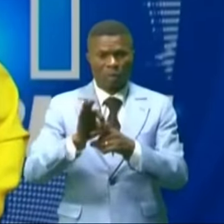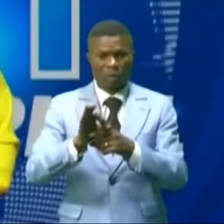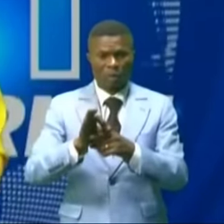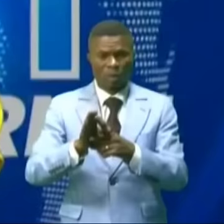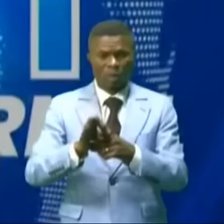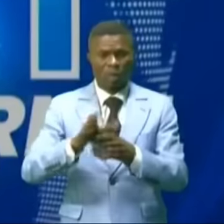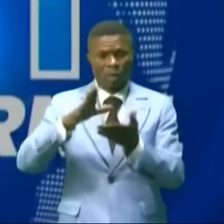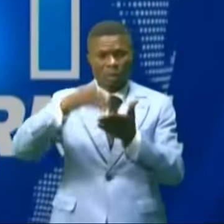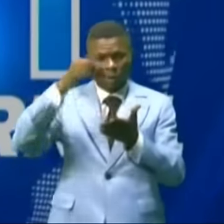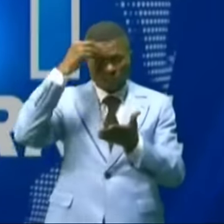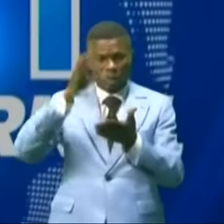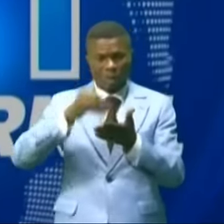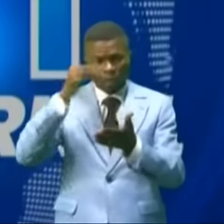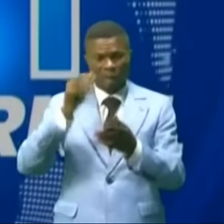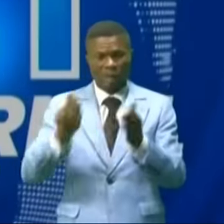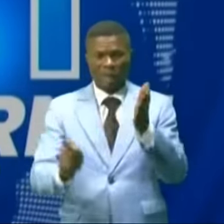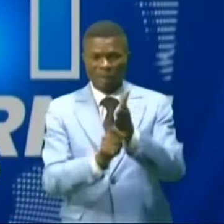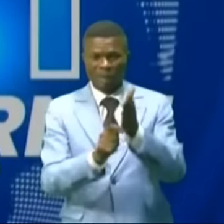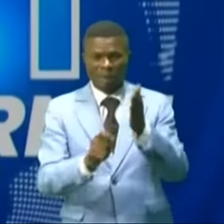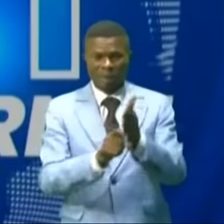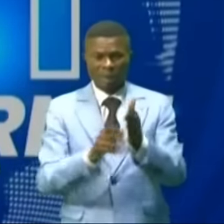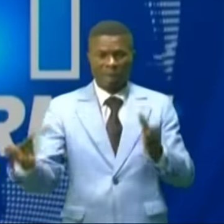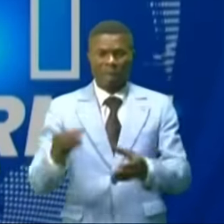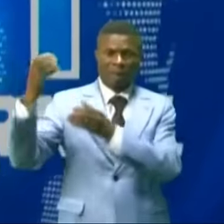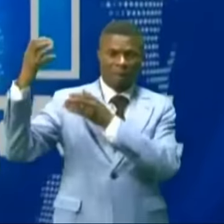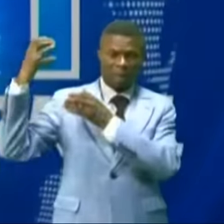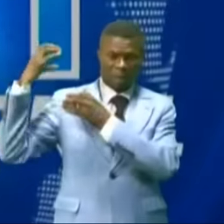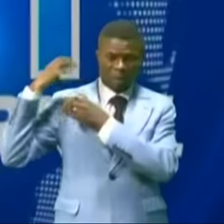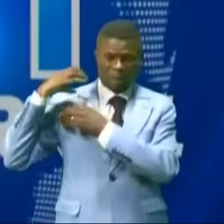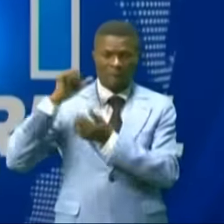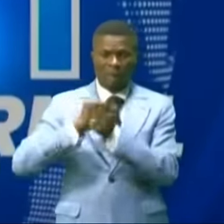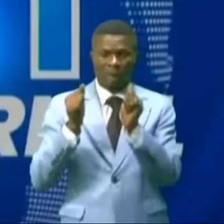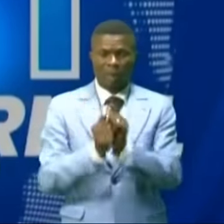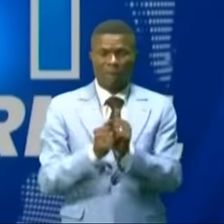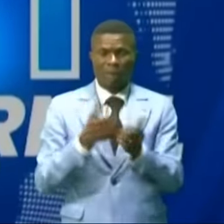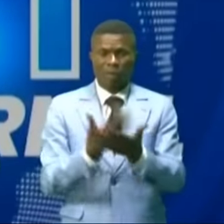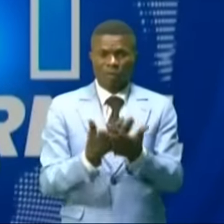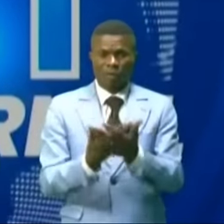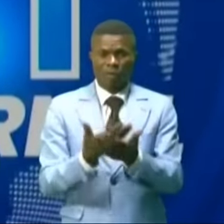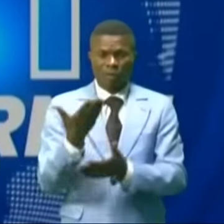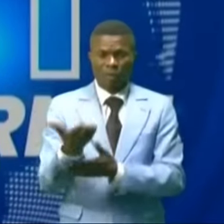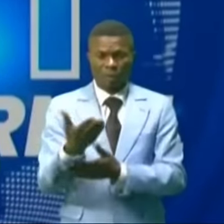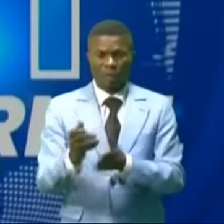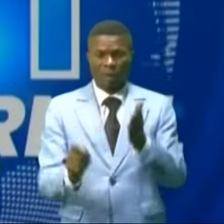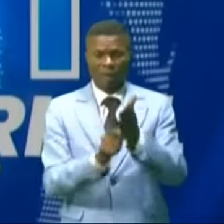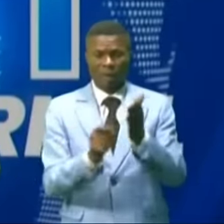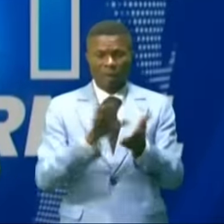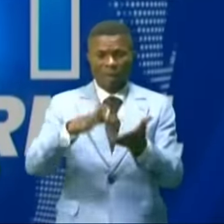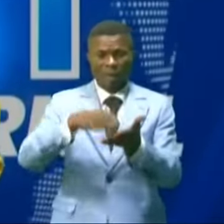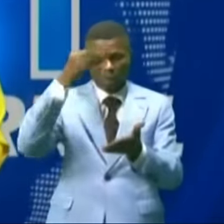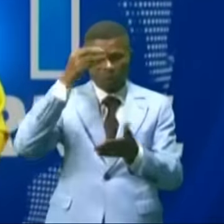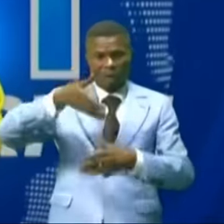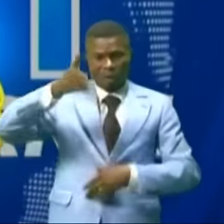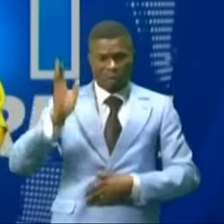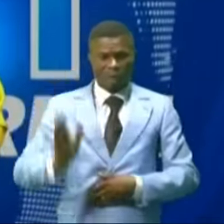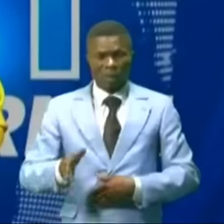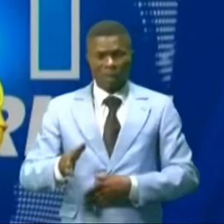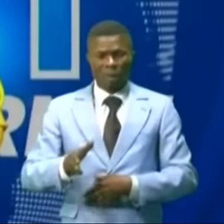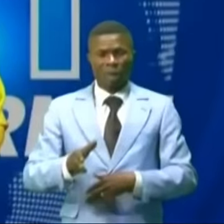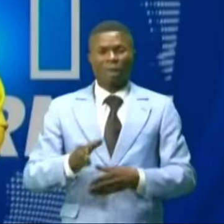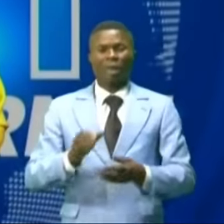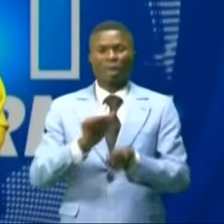pratique sur les techniques de prise en charge en cas de situation urgente, des techniques apprises par les experts en